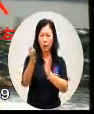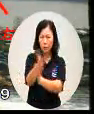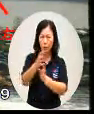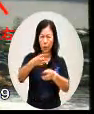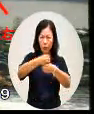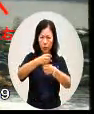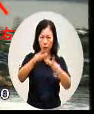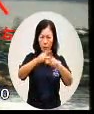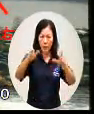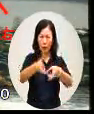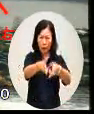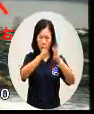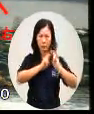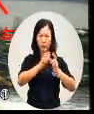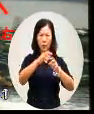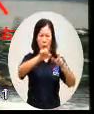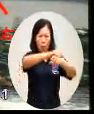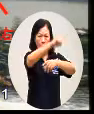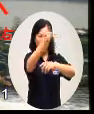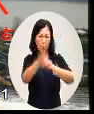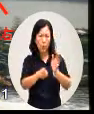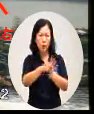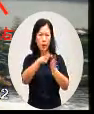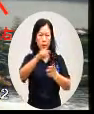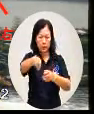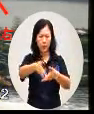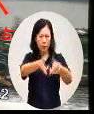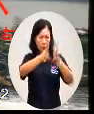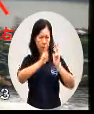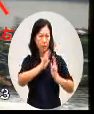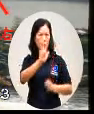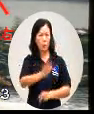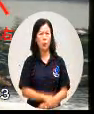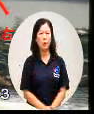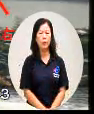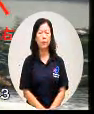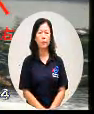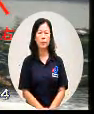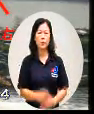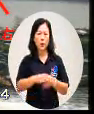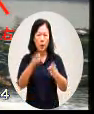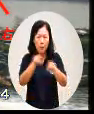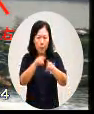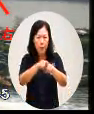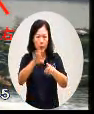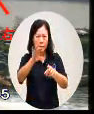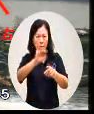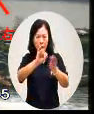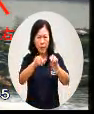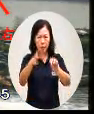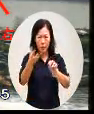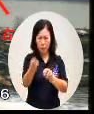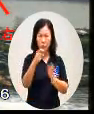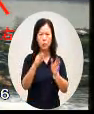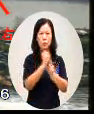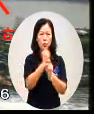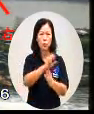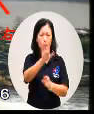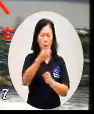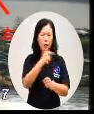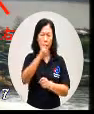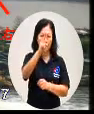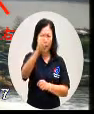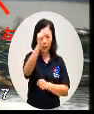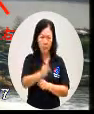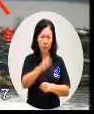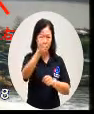外有一个拱形的，这个叫做疫情桥，哦，我们用平均地权。对这个基金做的这个